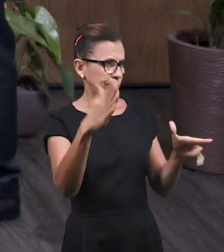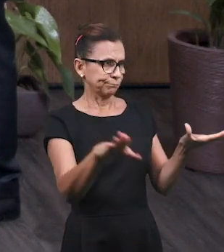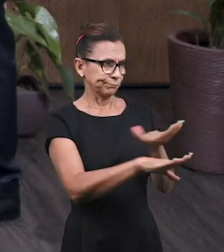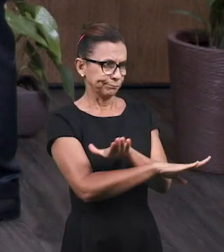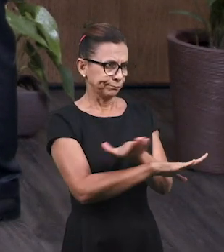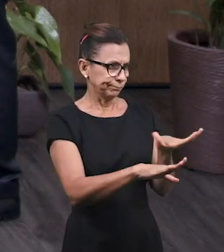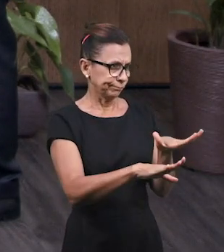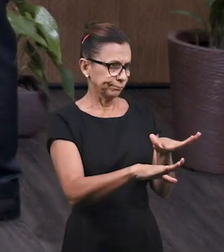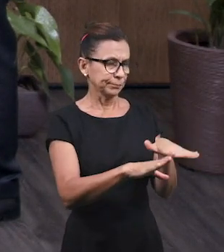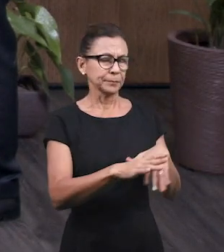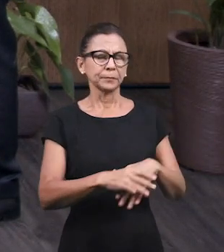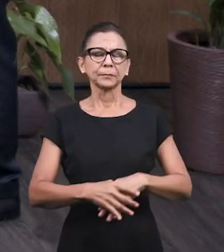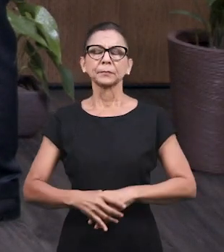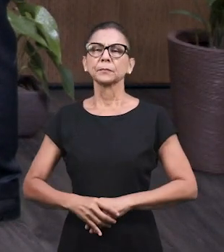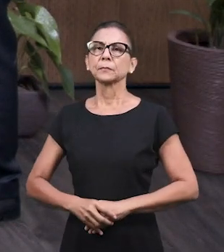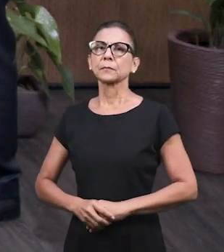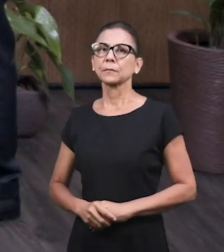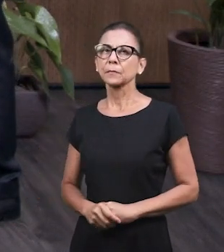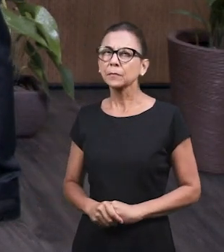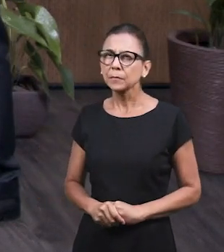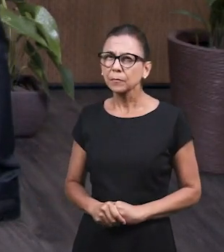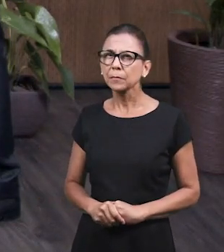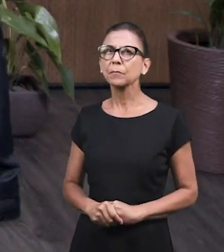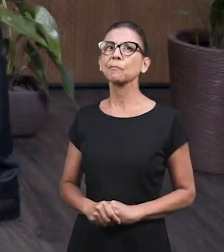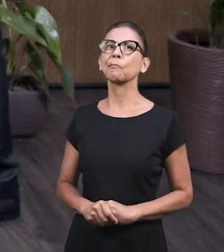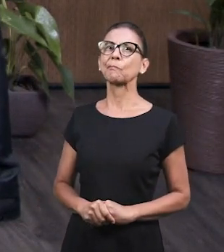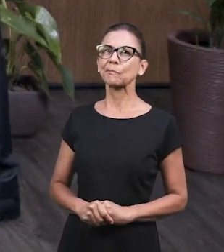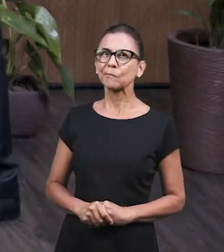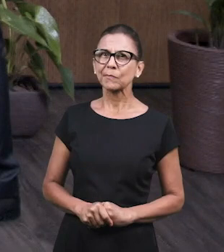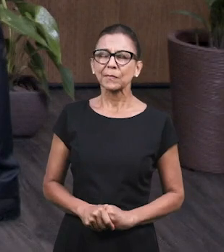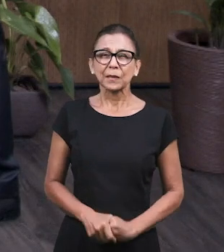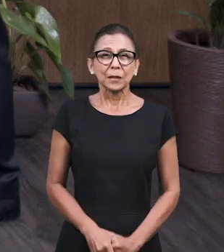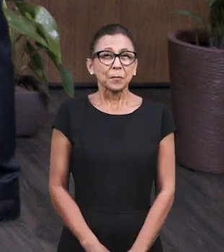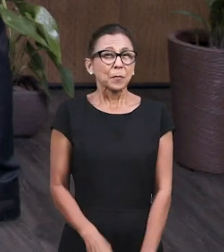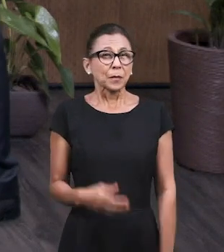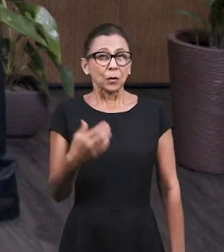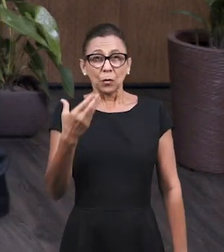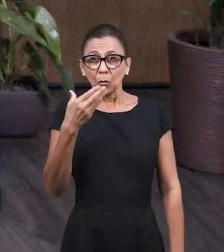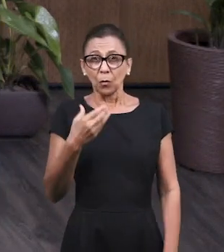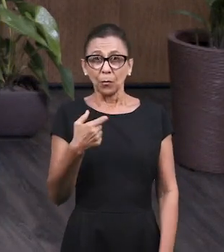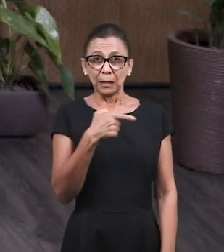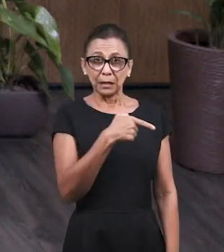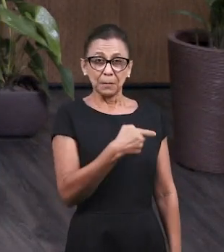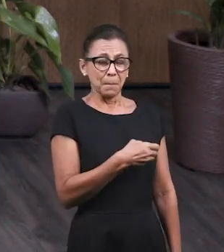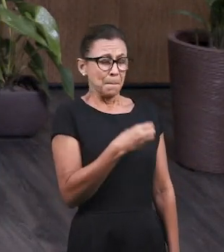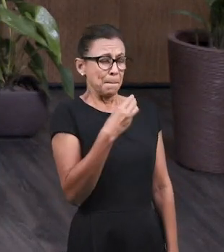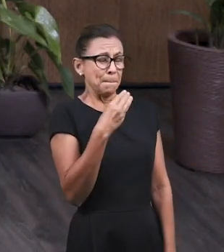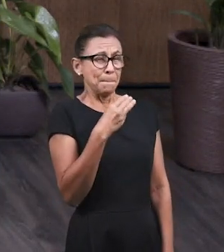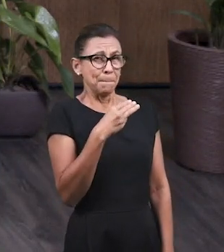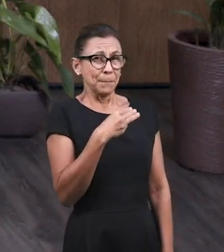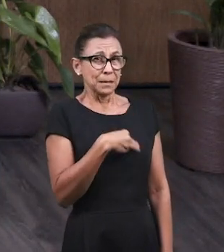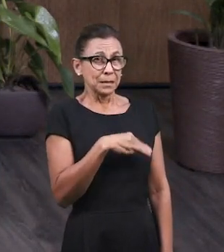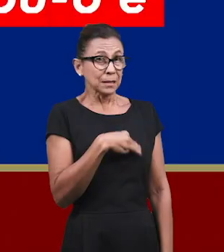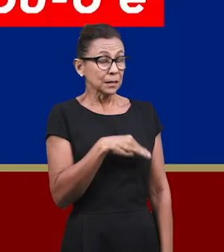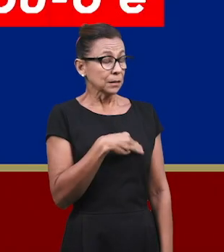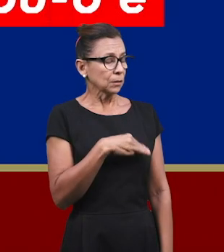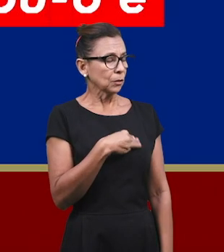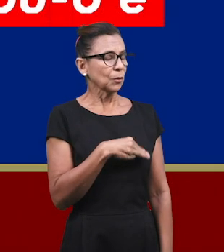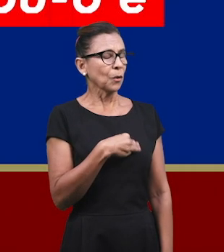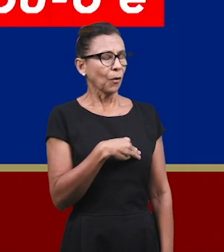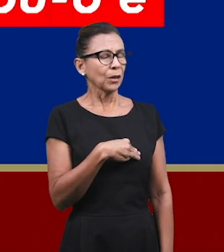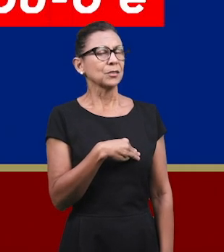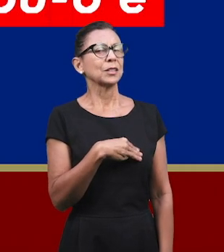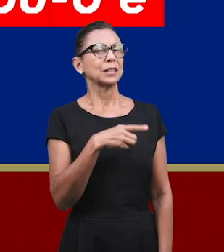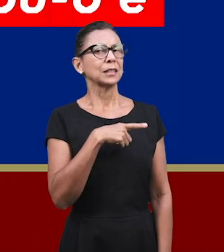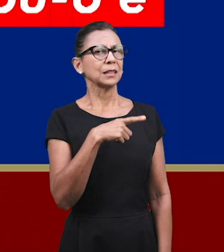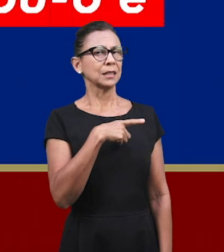la dette. Comme la Bible dit, Daniel, que le maître est ému de